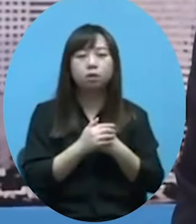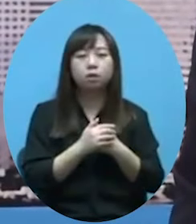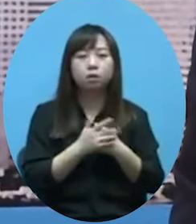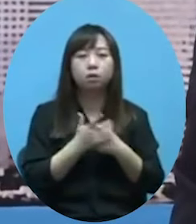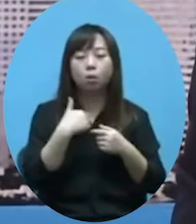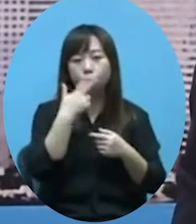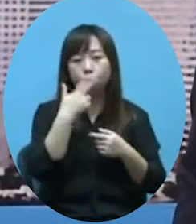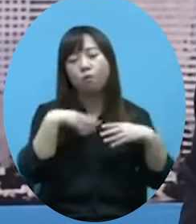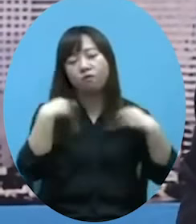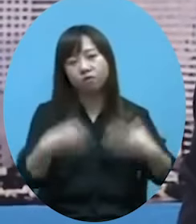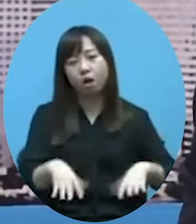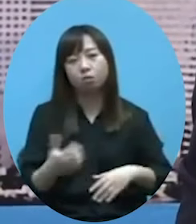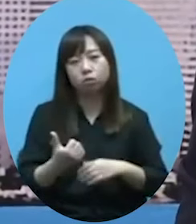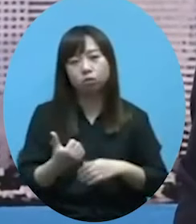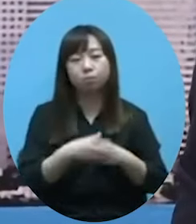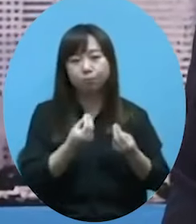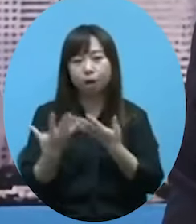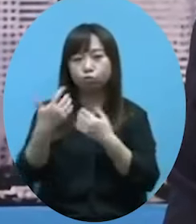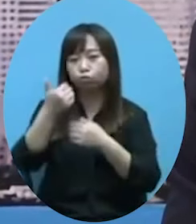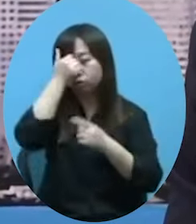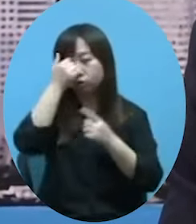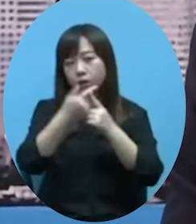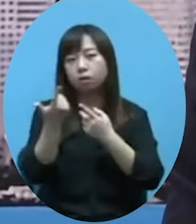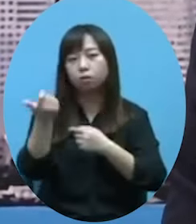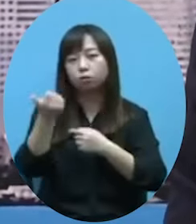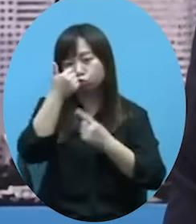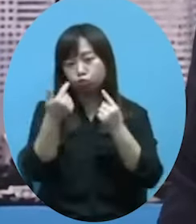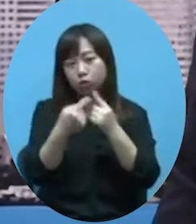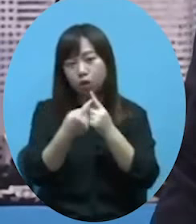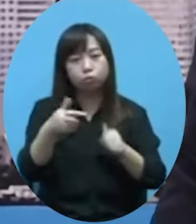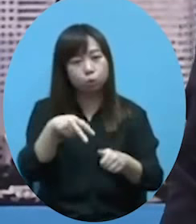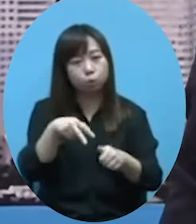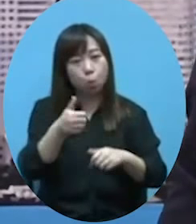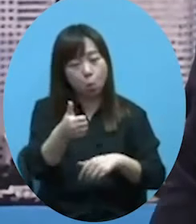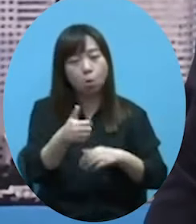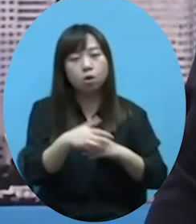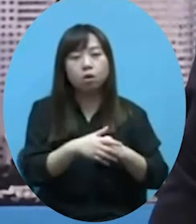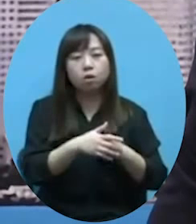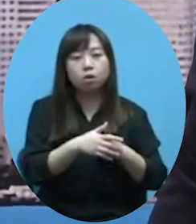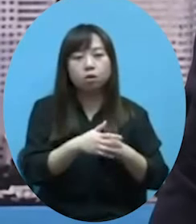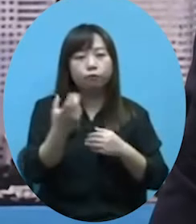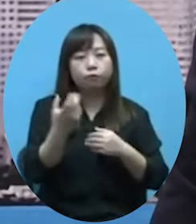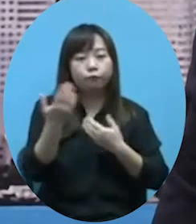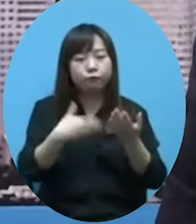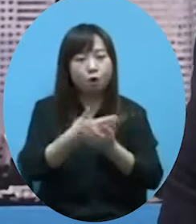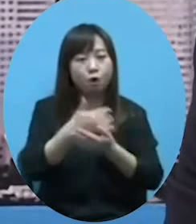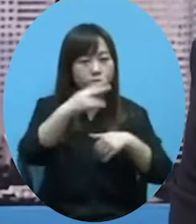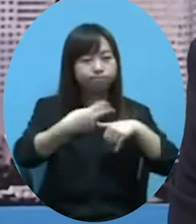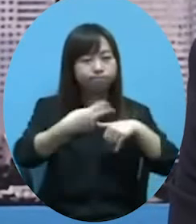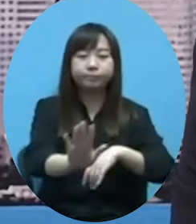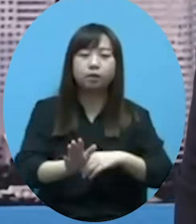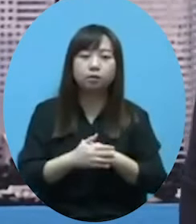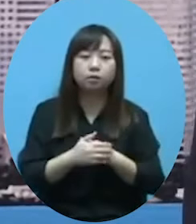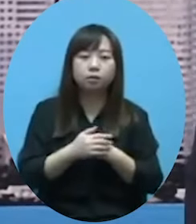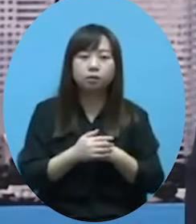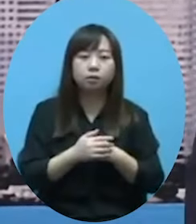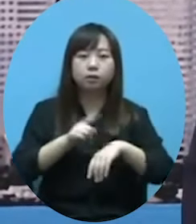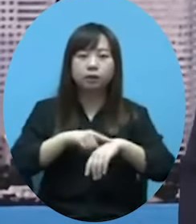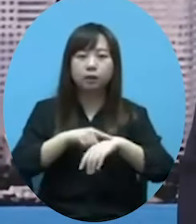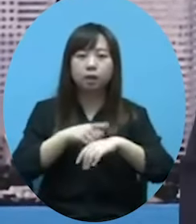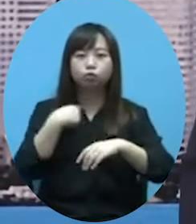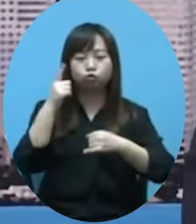康復的我相信如果是給主人主人好好地照顧牠應該不需要再來我們覆診時間